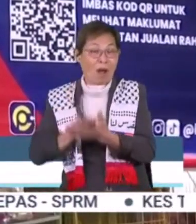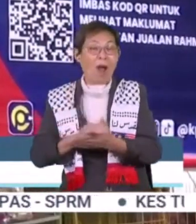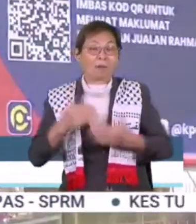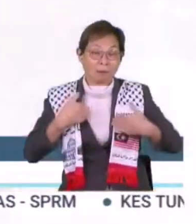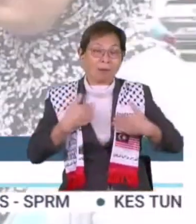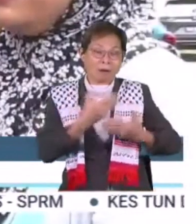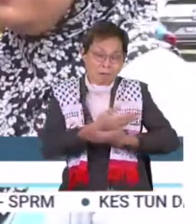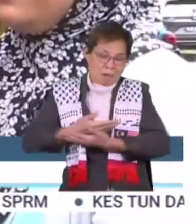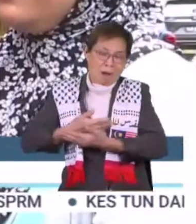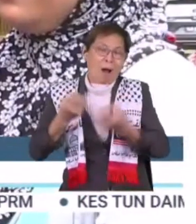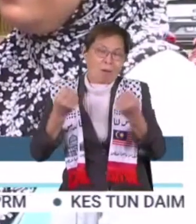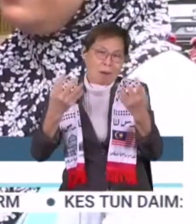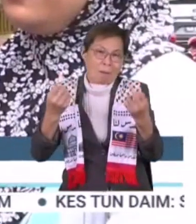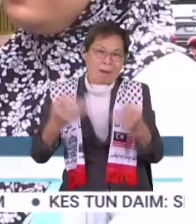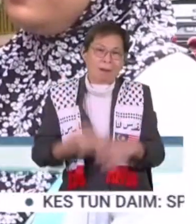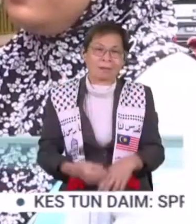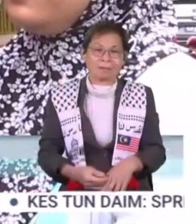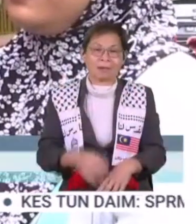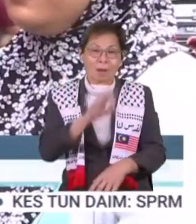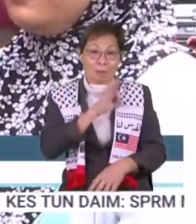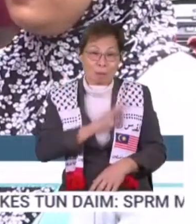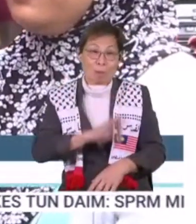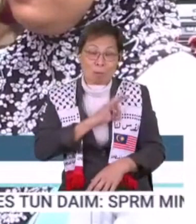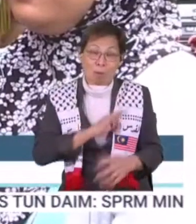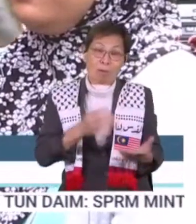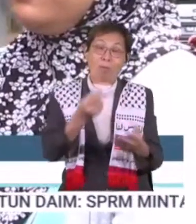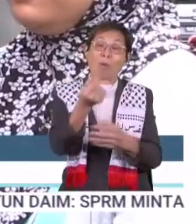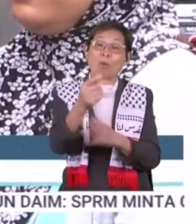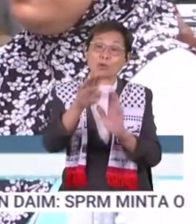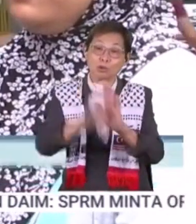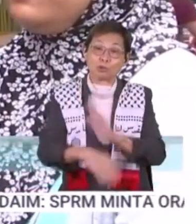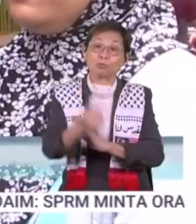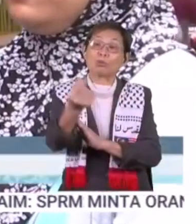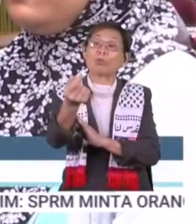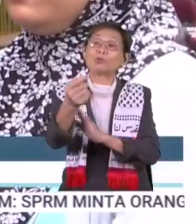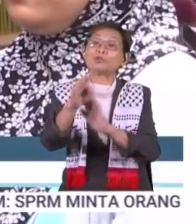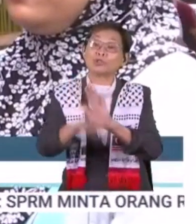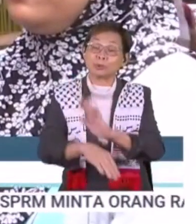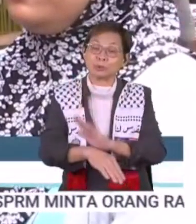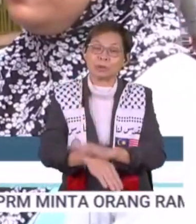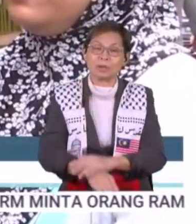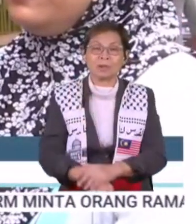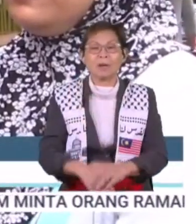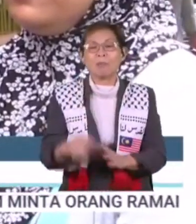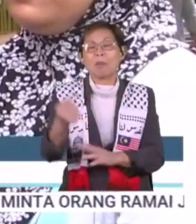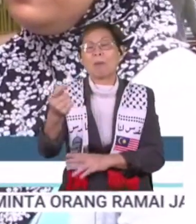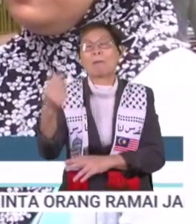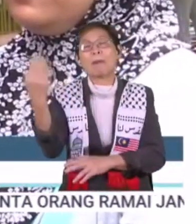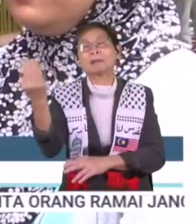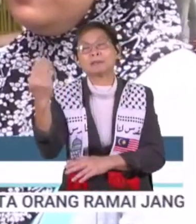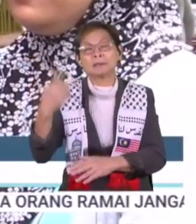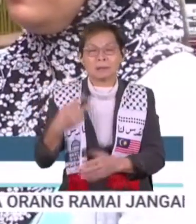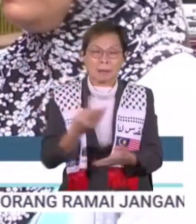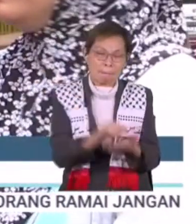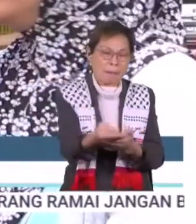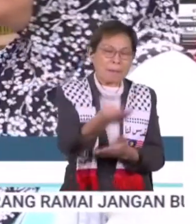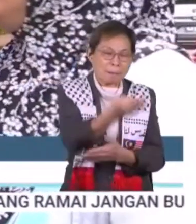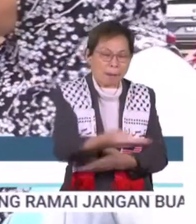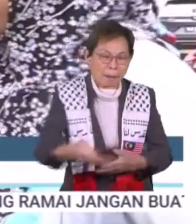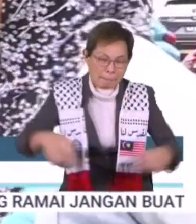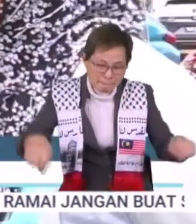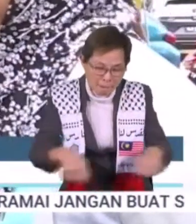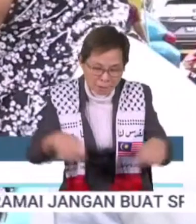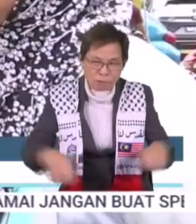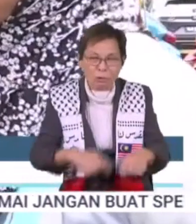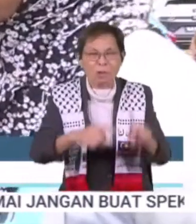yang ramai kan. Kelebihan sebab dengan harga murah kita, mana kalau kos biasa sekali kita beli bahan dapur